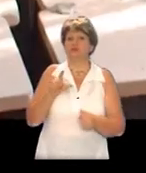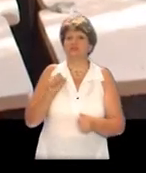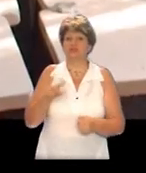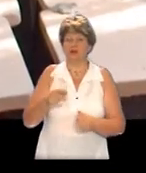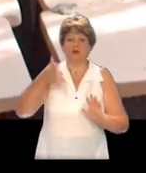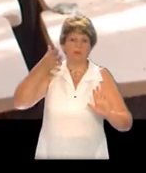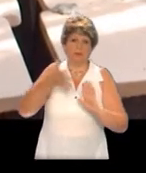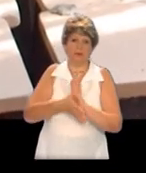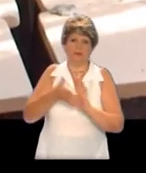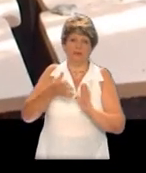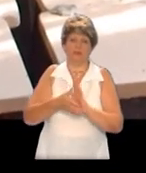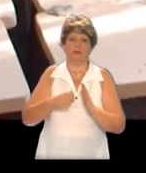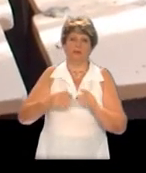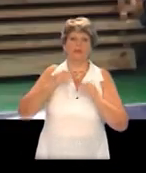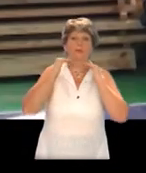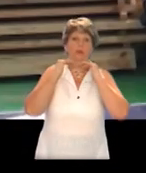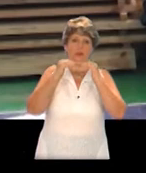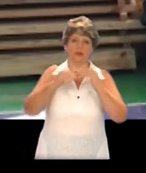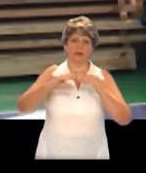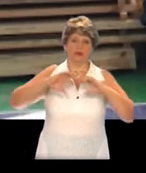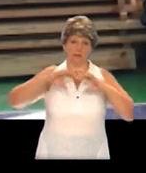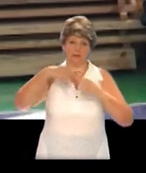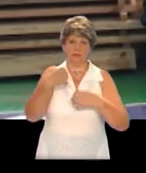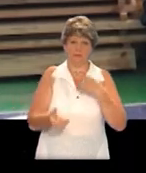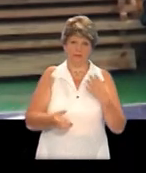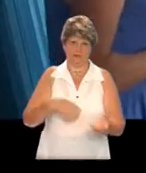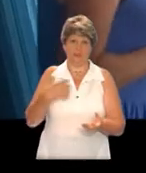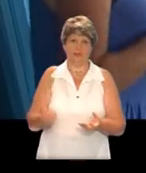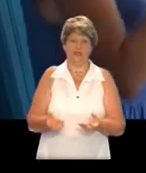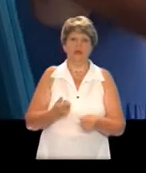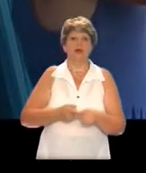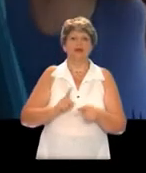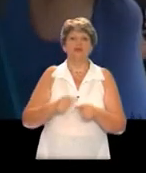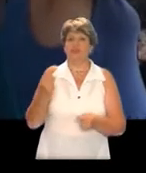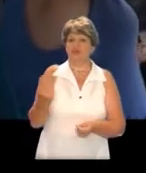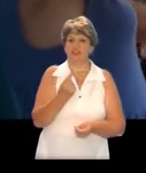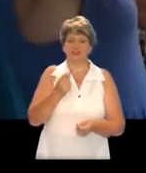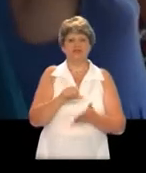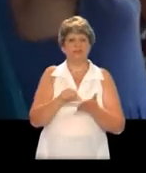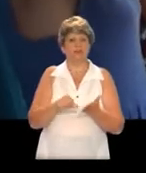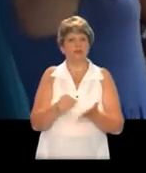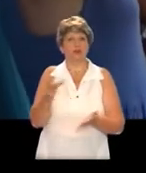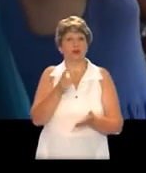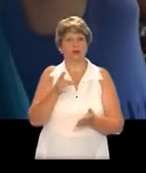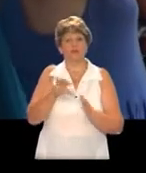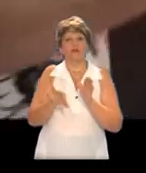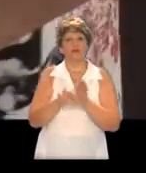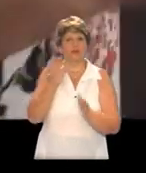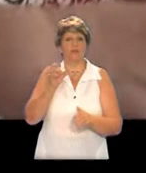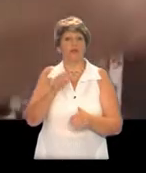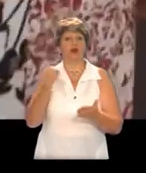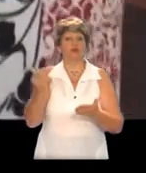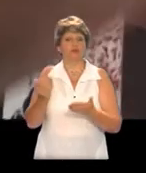із протіканням відпадають шматки стелі, обурюються батьки. А особливо, якщо врахувати те, що заклад єдиний в Смілянському районі обрали як